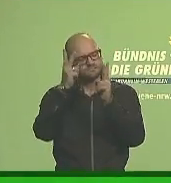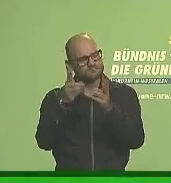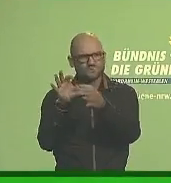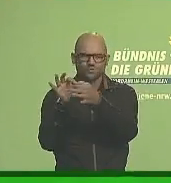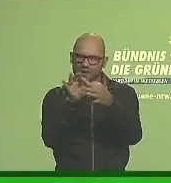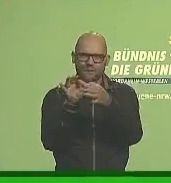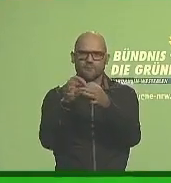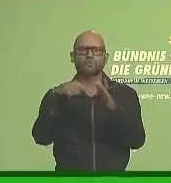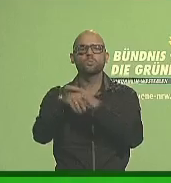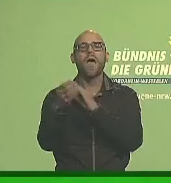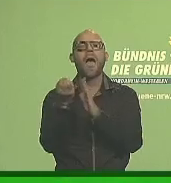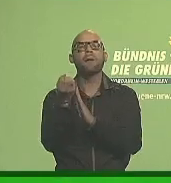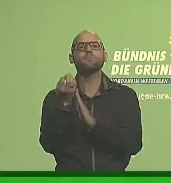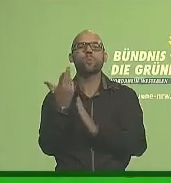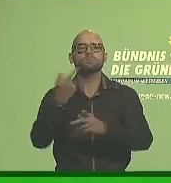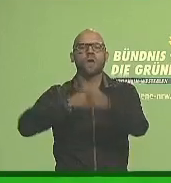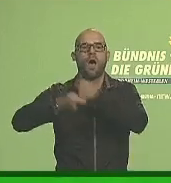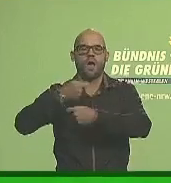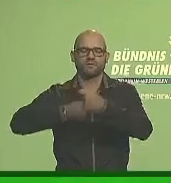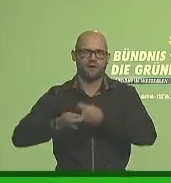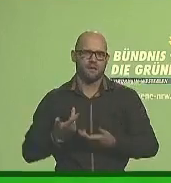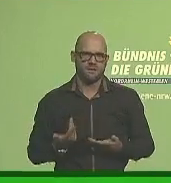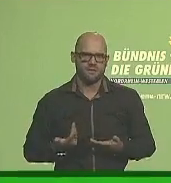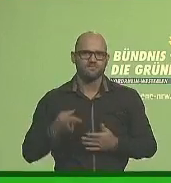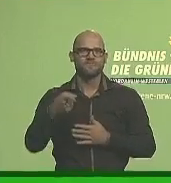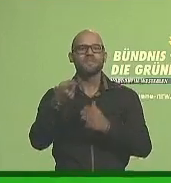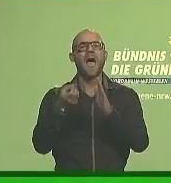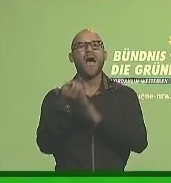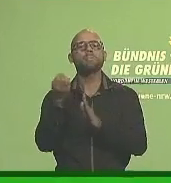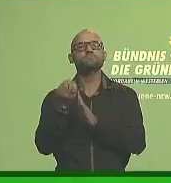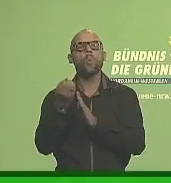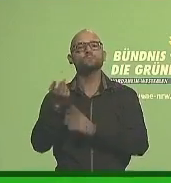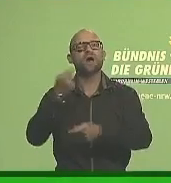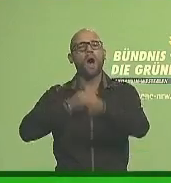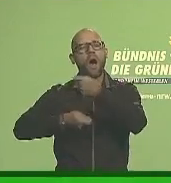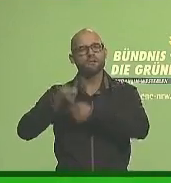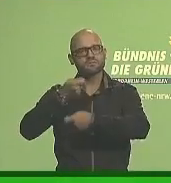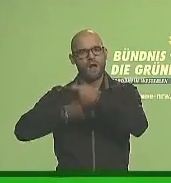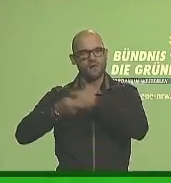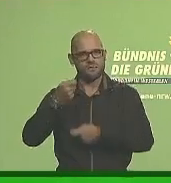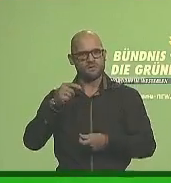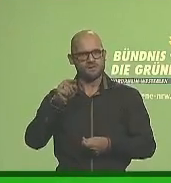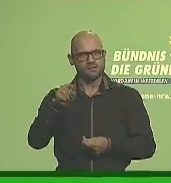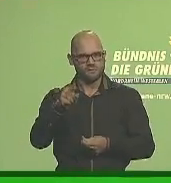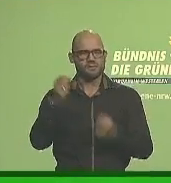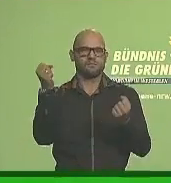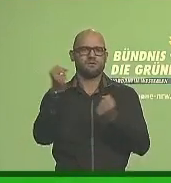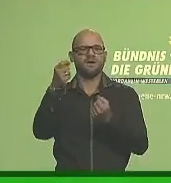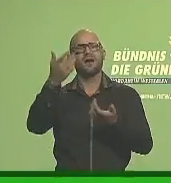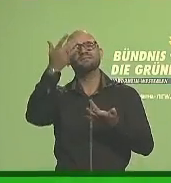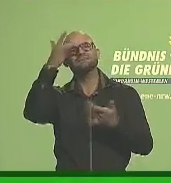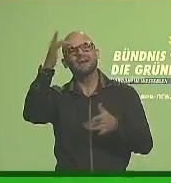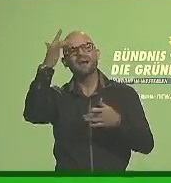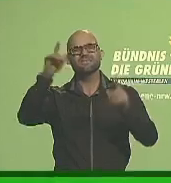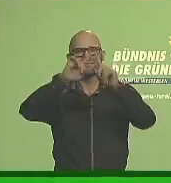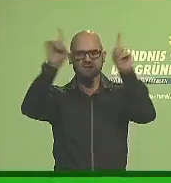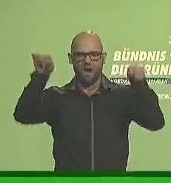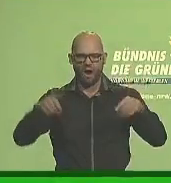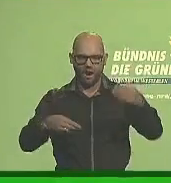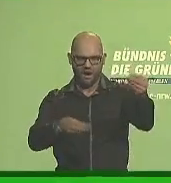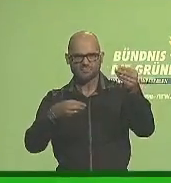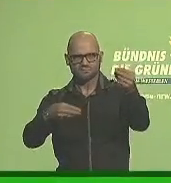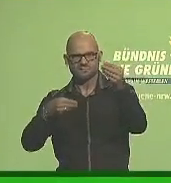den Emissionshandel. Dadurch, dass der Emissionshandel so ausgehöhlt worden ist, dadurch, dass die Zertifikate des Emissionshandels